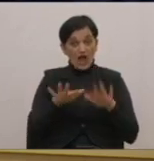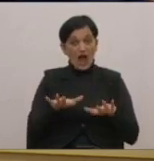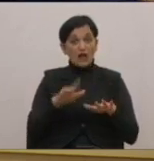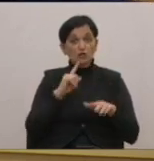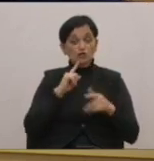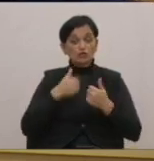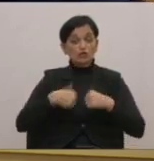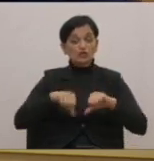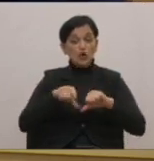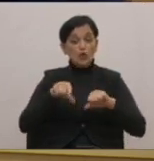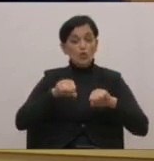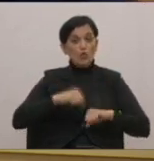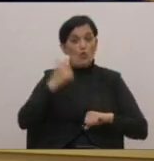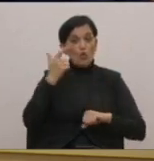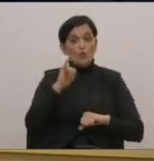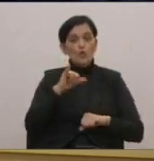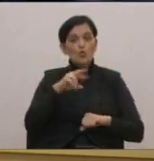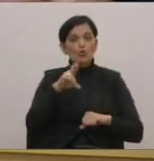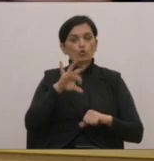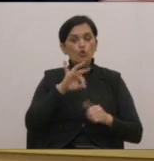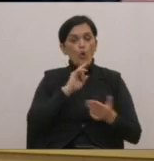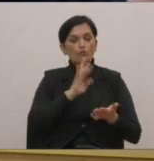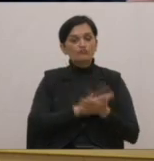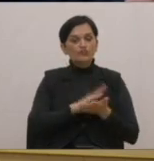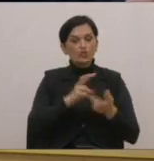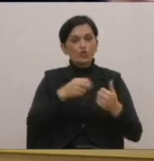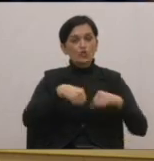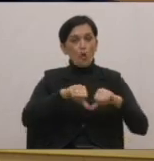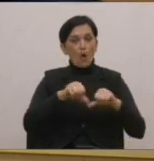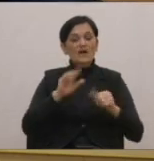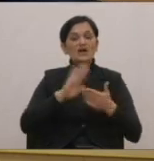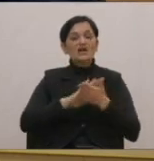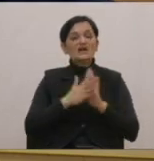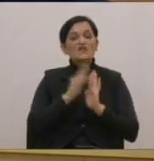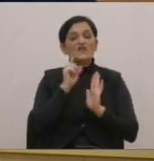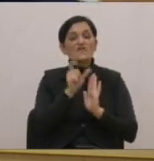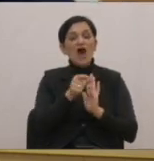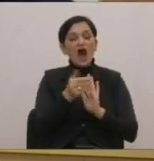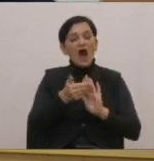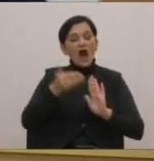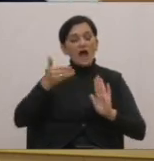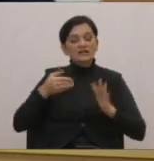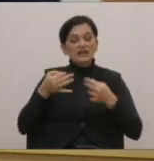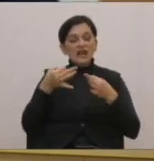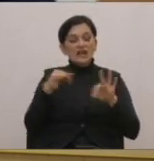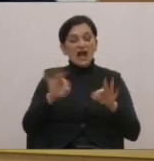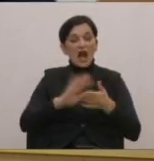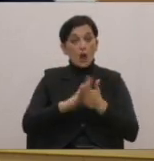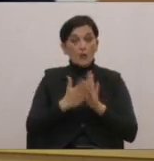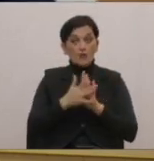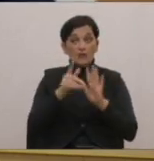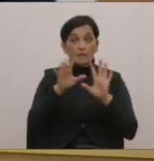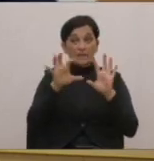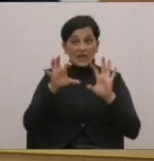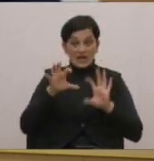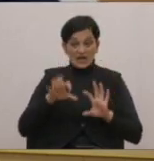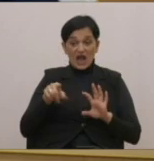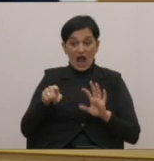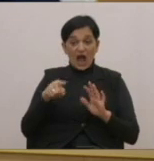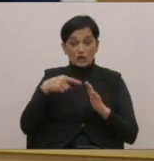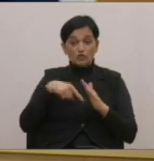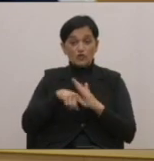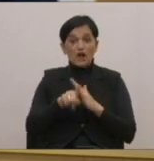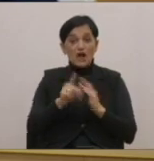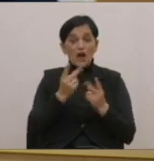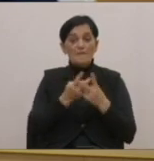საბჭოების უფლებამოსილებები, უდოს კომისიების და ვადამდე ადრე გათავისუფლების პირობები? ანუ ამ კანონითაც გამოდის პატიმართა